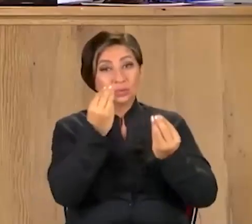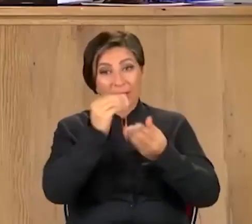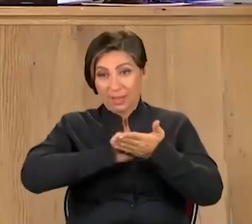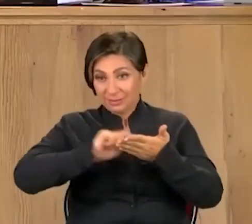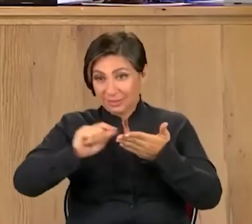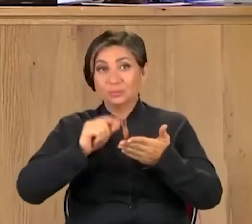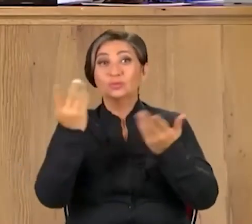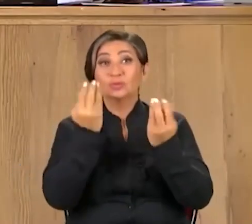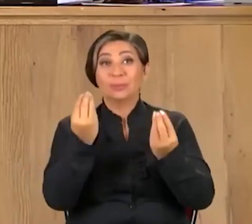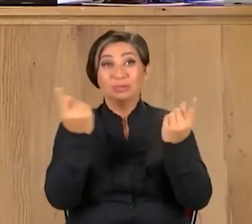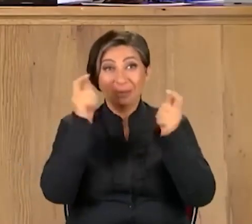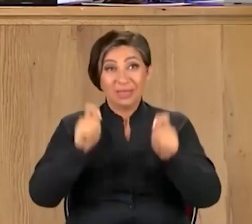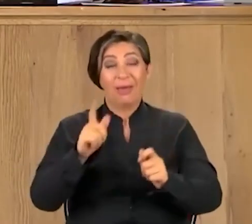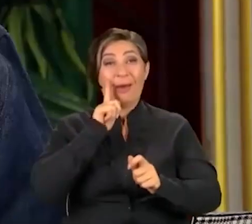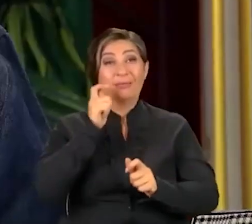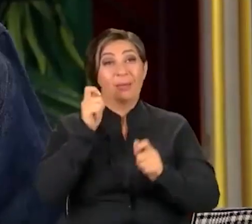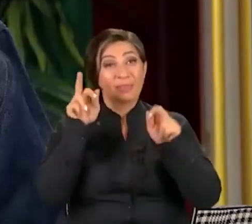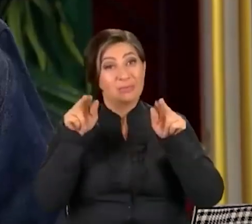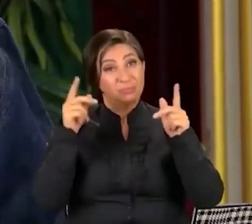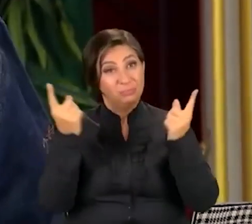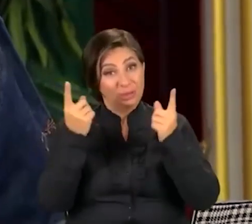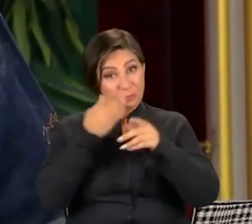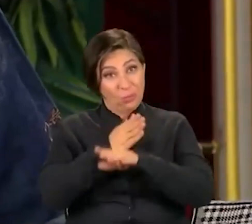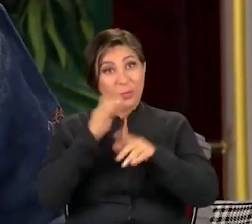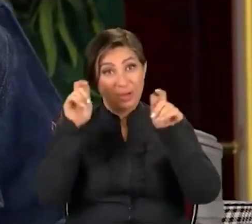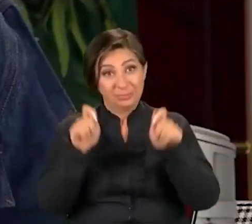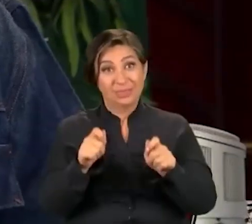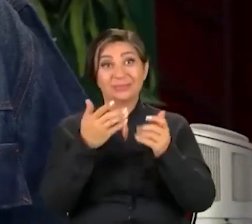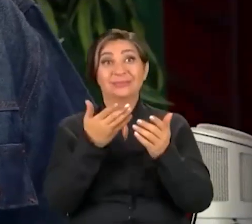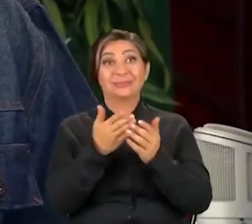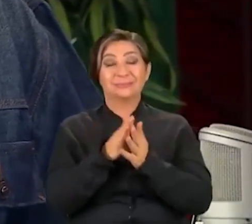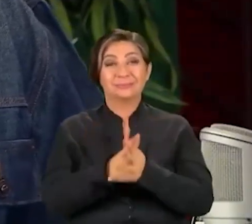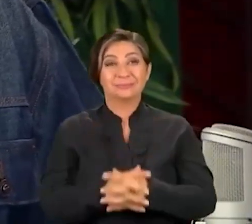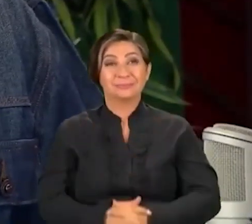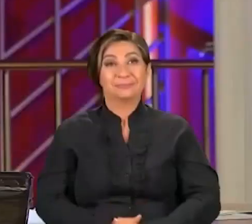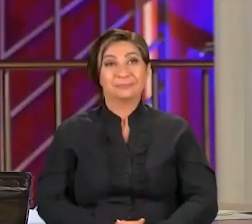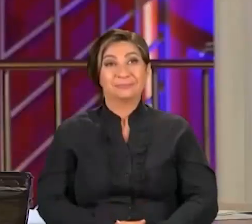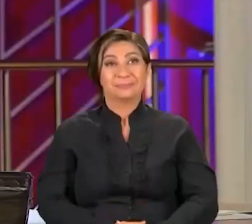bir şey yapsaydınız, adam gibi hani doğru oturan üstüne... Bravo!